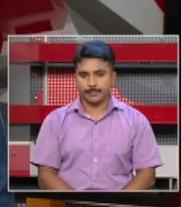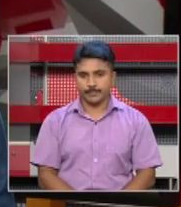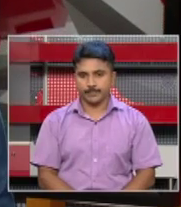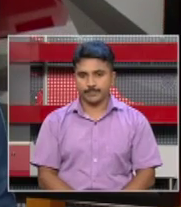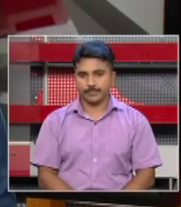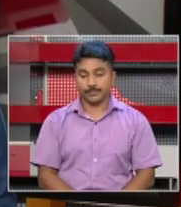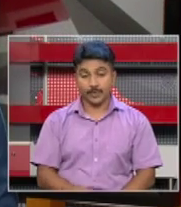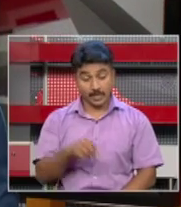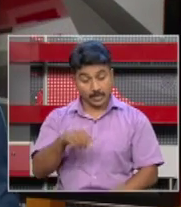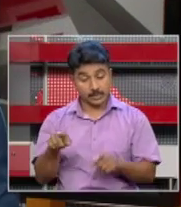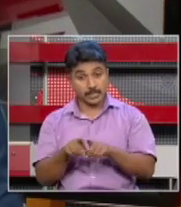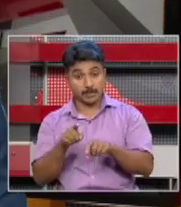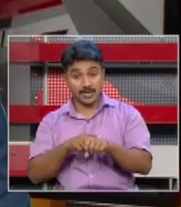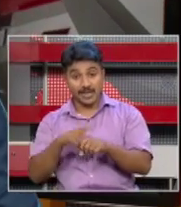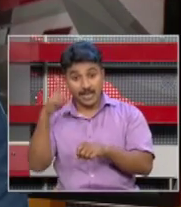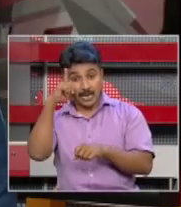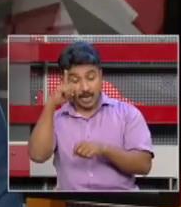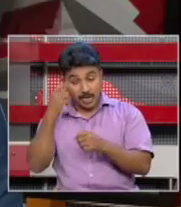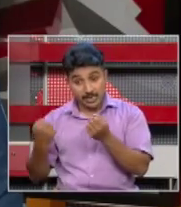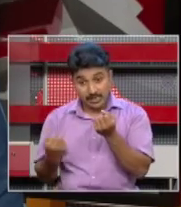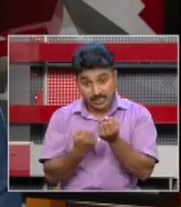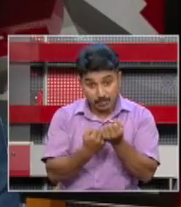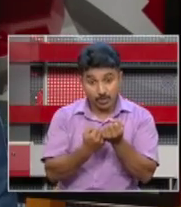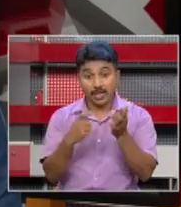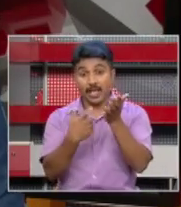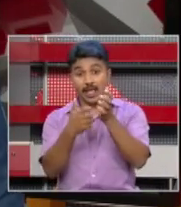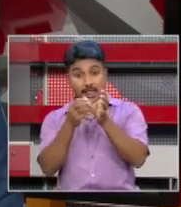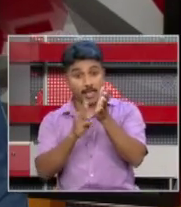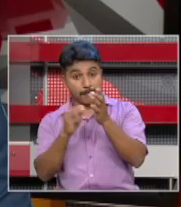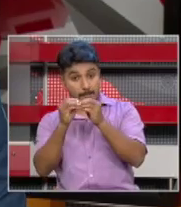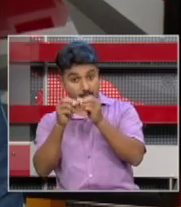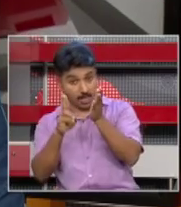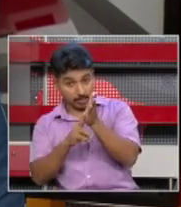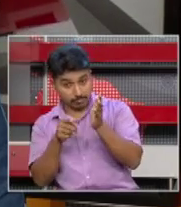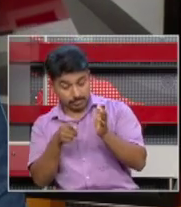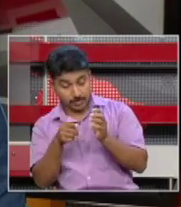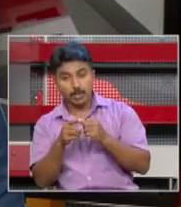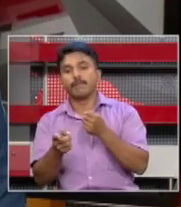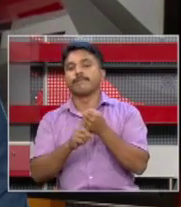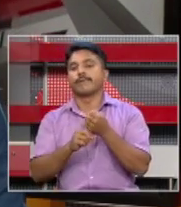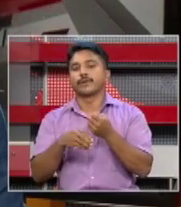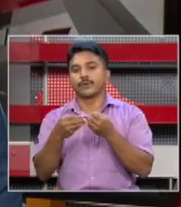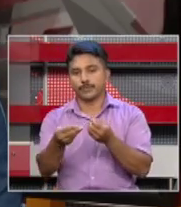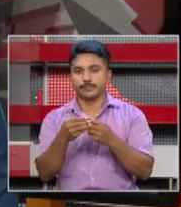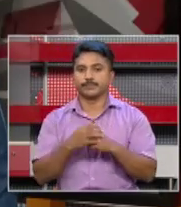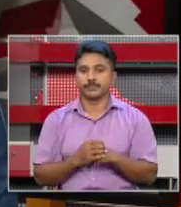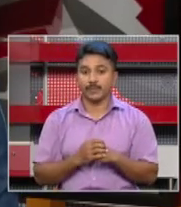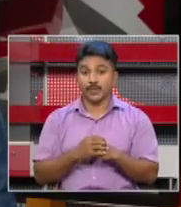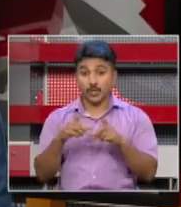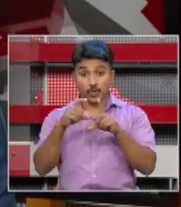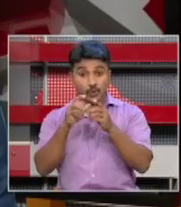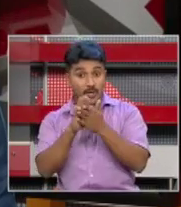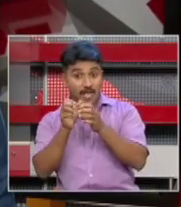ഇതിനിടെ കന്യാസ്ത്രീകളുടെ സമരത്തിൽ പങ്കെടുത്ത യാക്കോബായ റമ്പാനെതിരെയും നടപടി. മൂവാറ്റുപുഴ പിറമാടം ദേറായിലെ